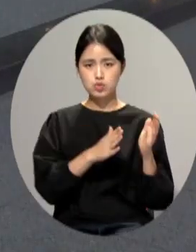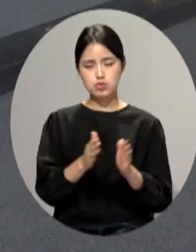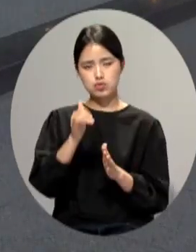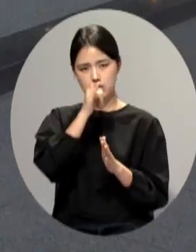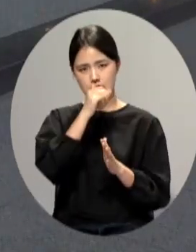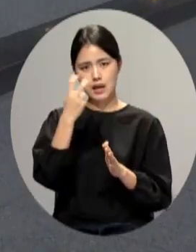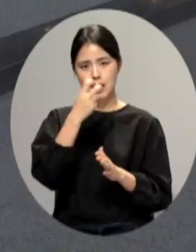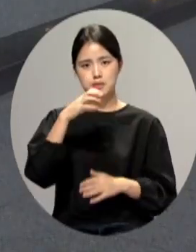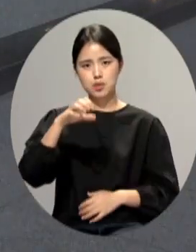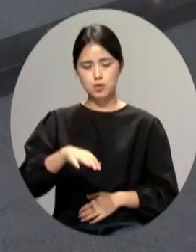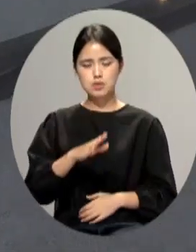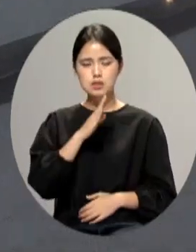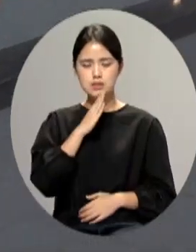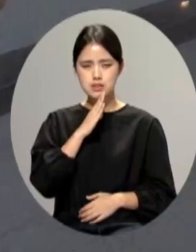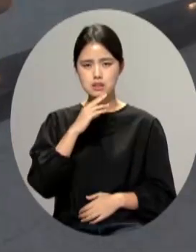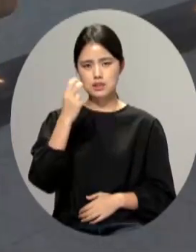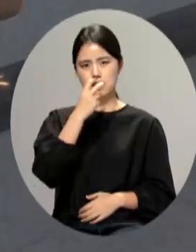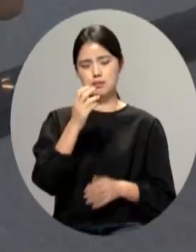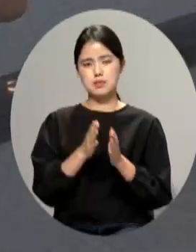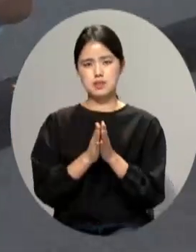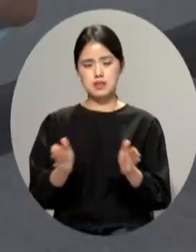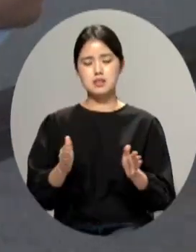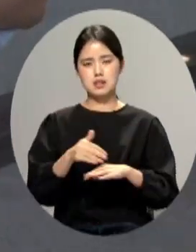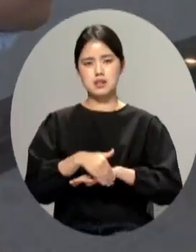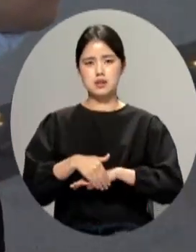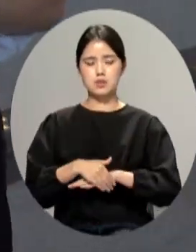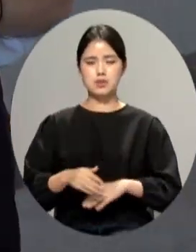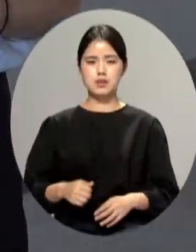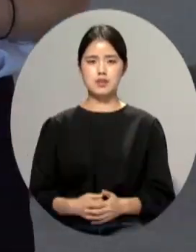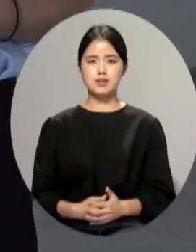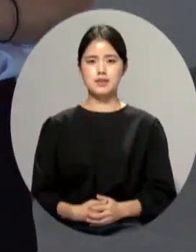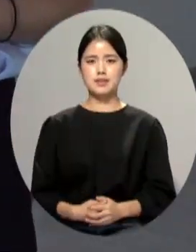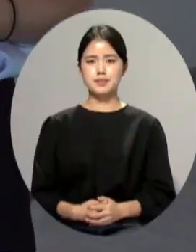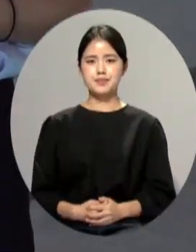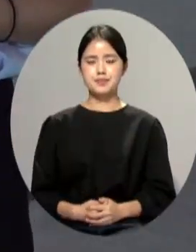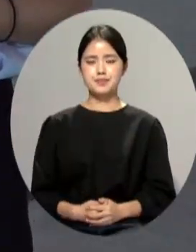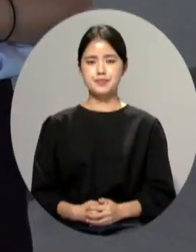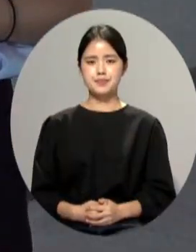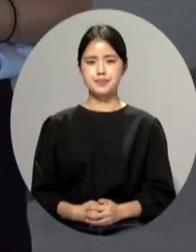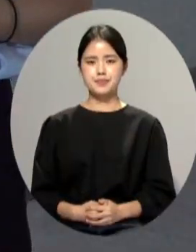감사장실에서 실질 감사에 본격 착수할 예정입니다. MBC 뉴스 박혜진입니다.